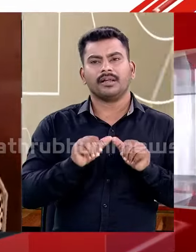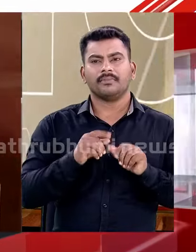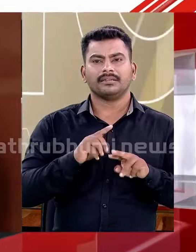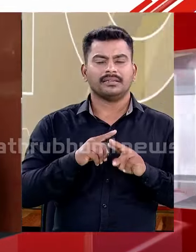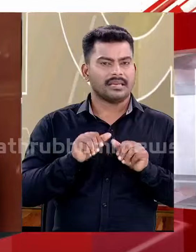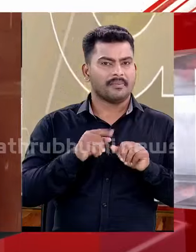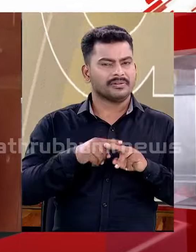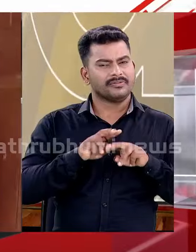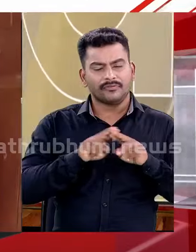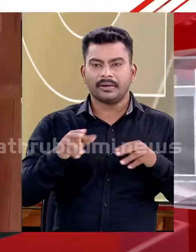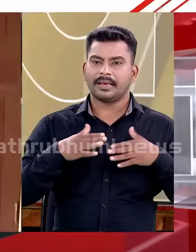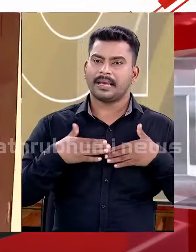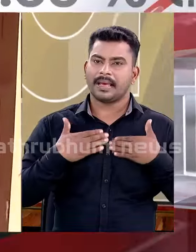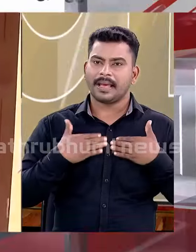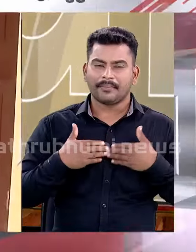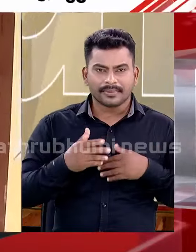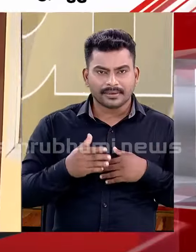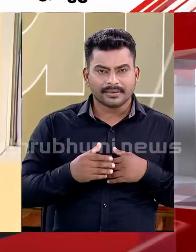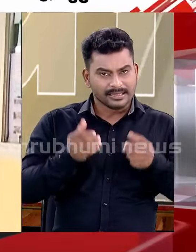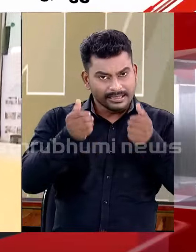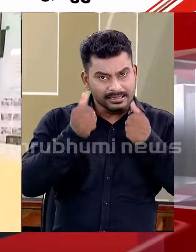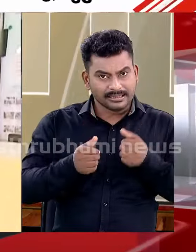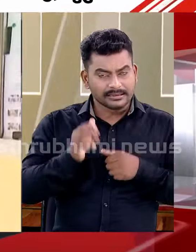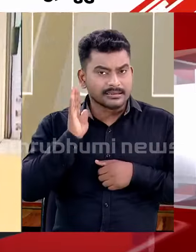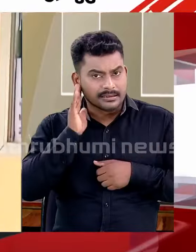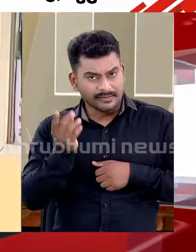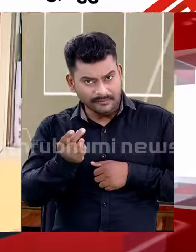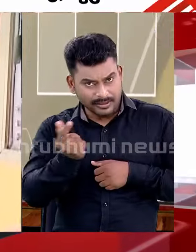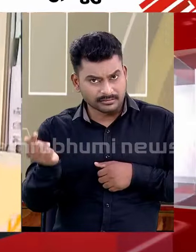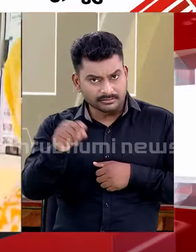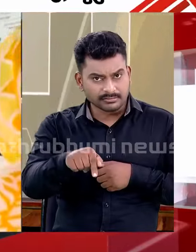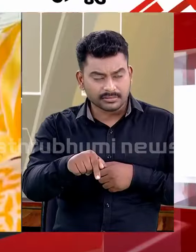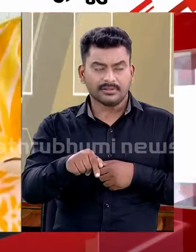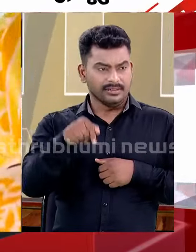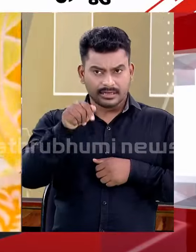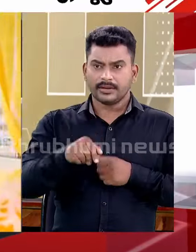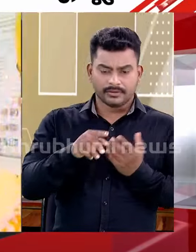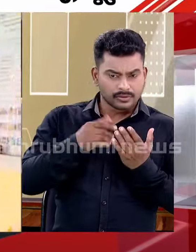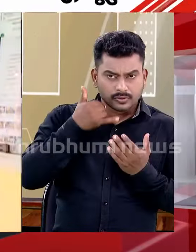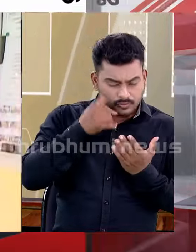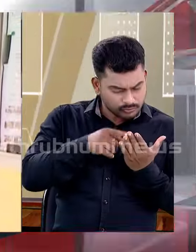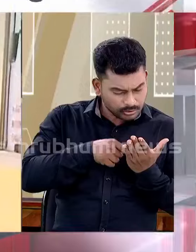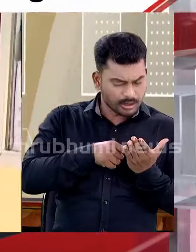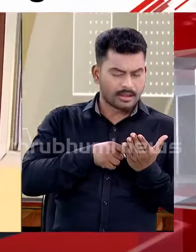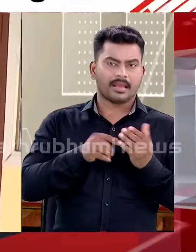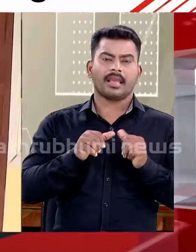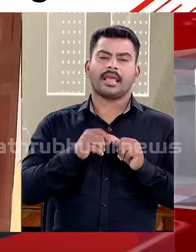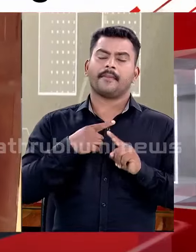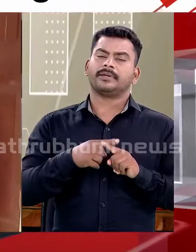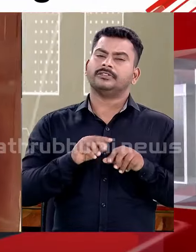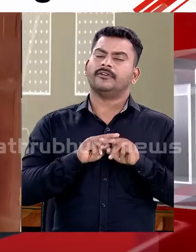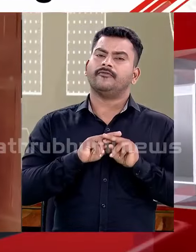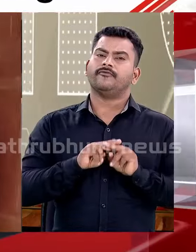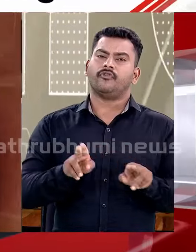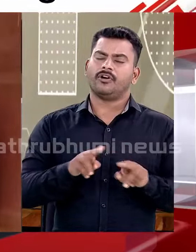സന്തോഷമായില്ലേ? റിസൾട്ട് അറിഞ്ഞ ഉടനെ ഇങ്ങോട്ട് വന്നാണോ സ്കൂളിൽ വന്ന് നോക്കിയതാ? ഇവിടെ എത്തിയിട്ട് നോക്കിയതാ. അധ്യാപകർക്കും അതുപോലെ രക്ഷിതാവിന്റെയും കൂടെ